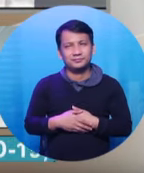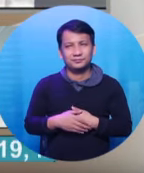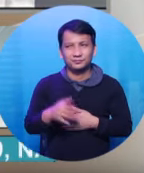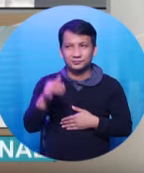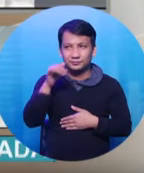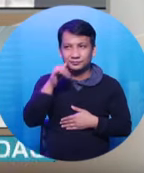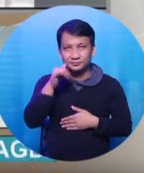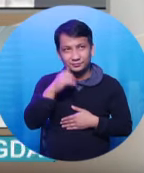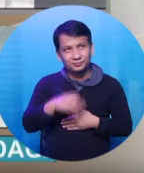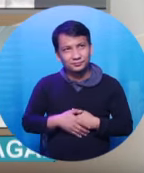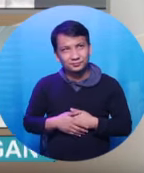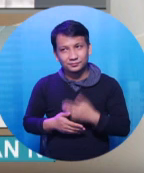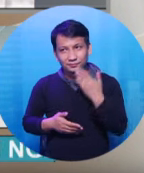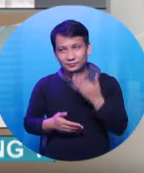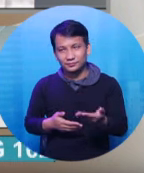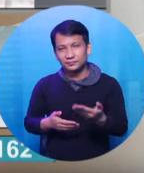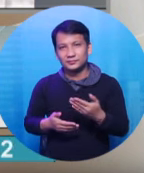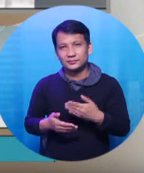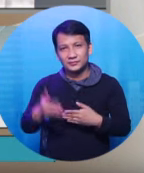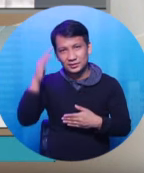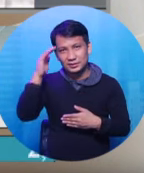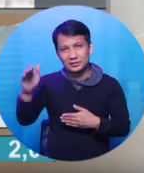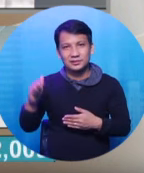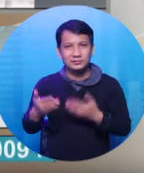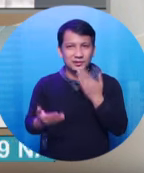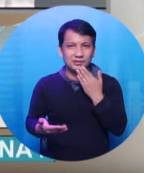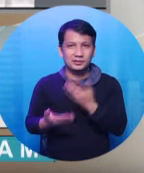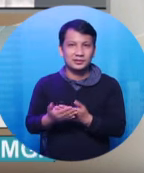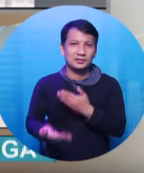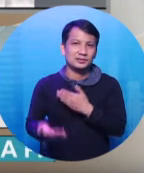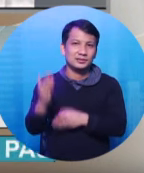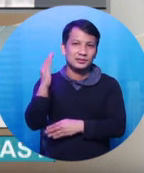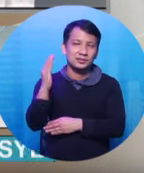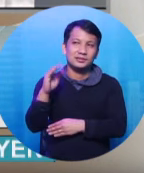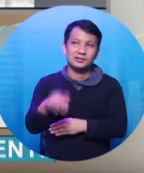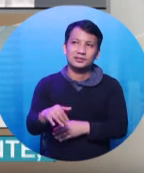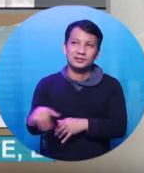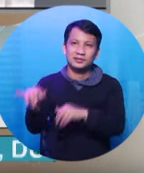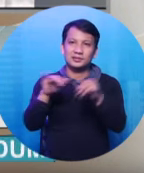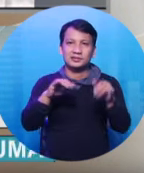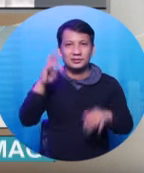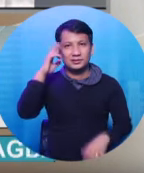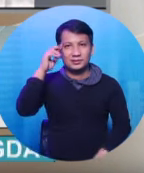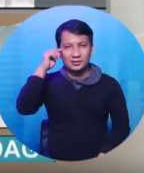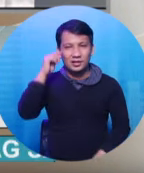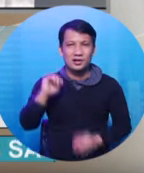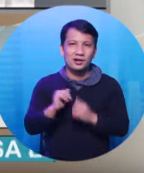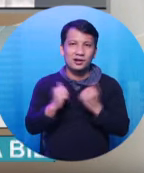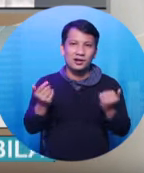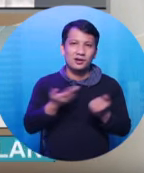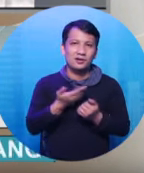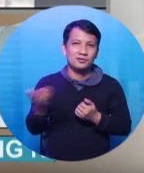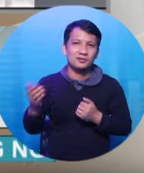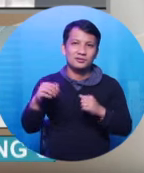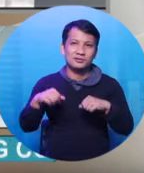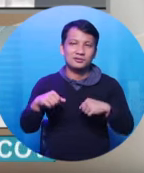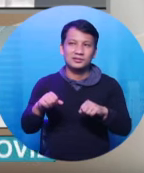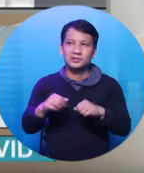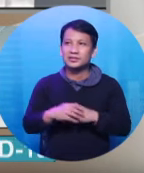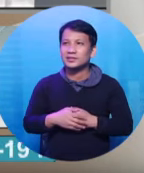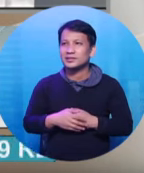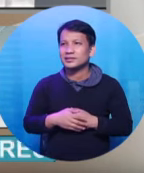Jamarol. Ma'am Debbie, magandang tanghali. Magandang tanghali po, Idol. Kumusta naman po yung pasada natin,